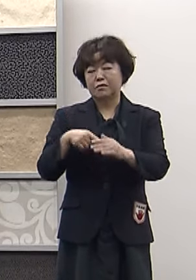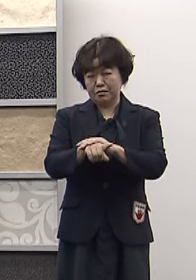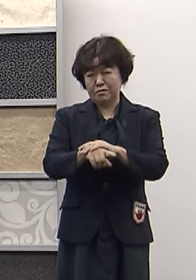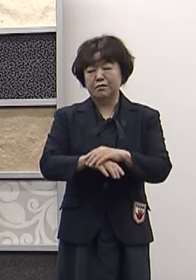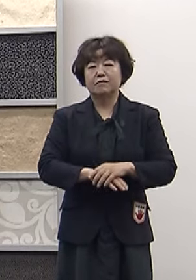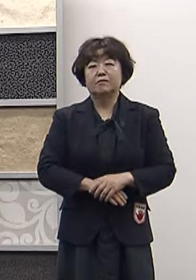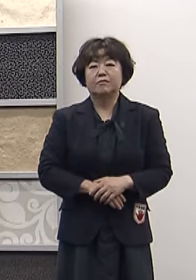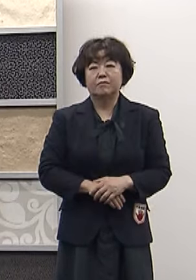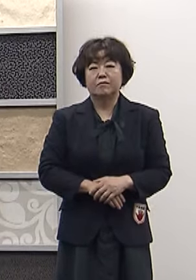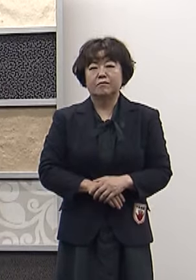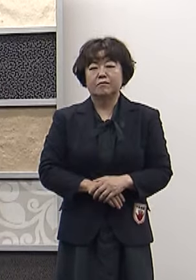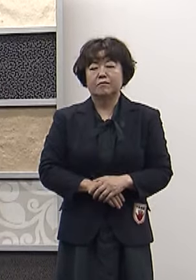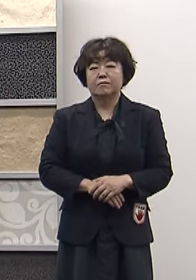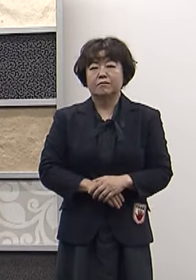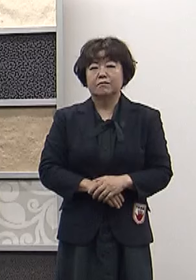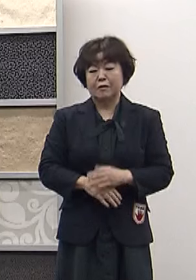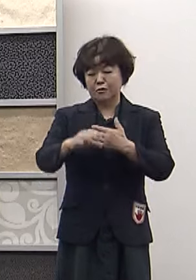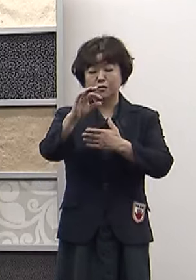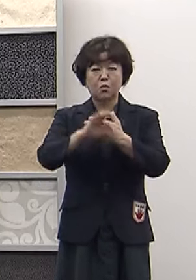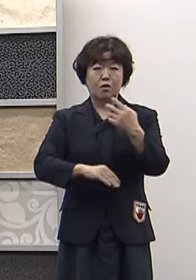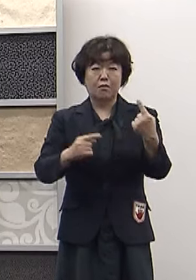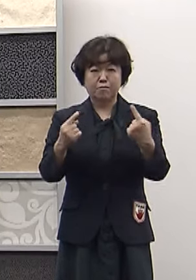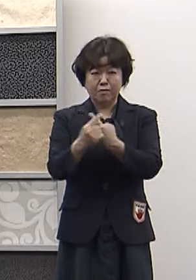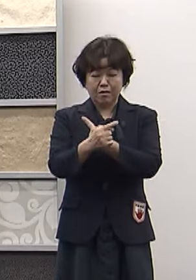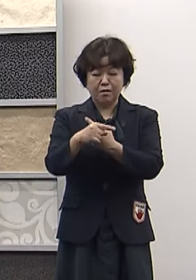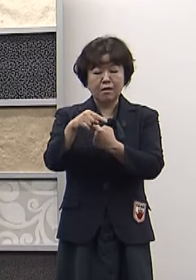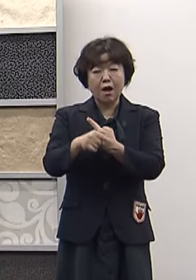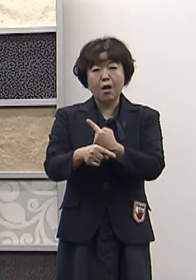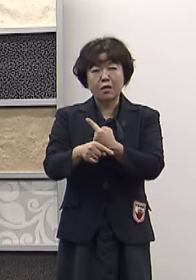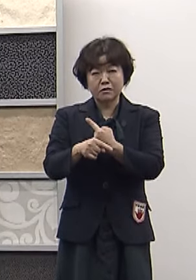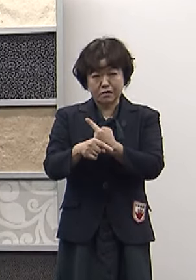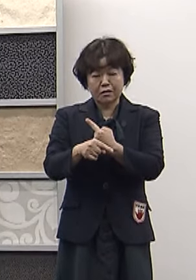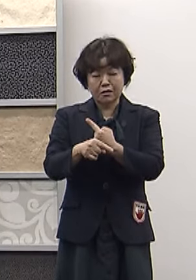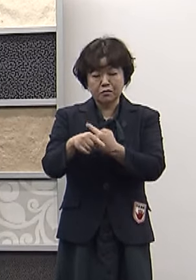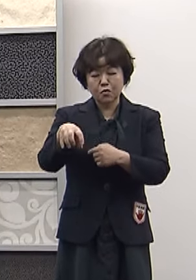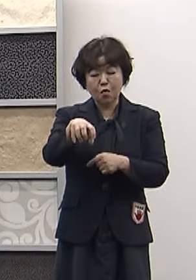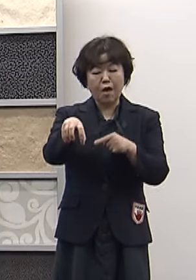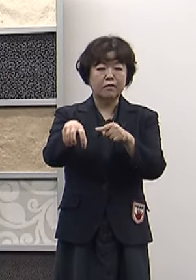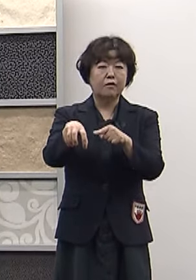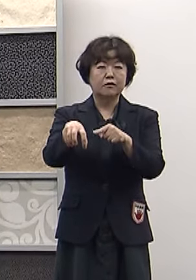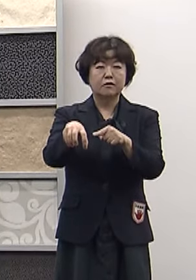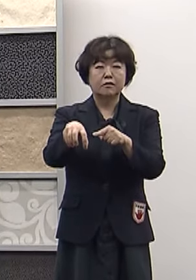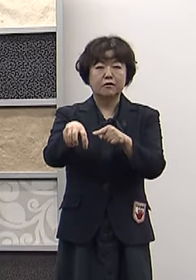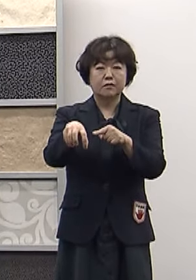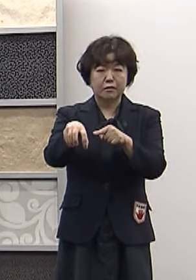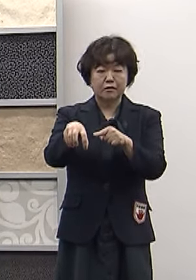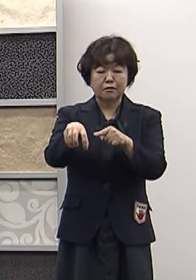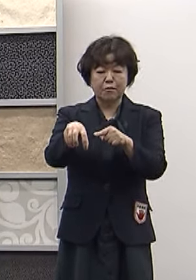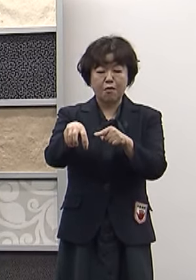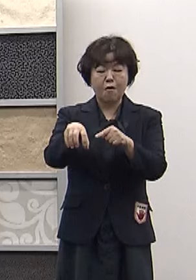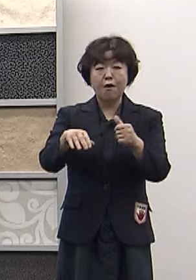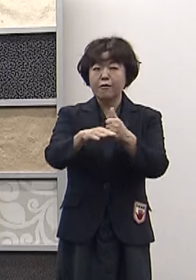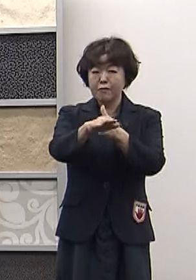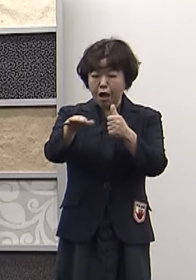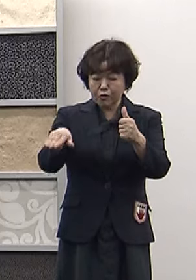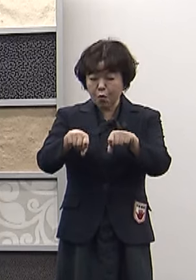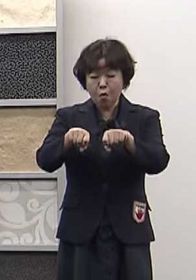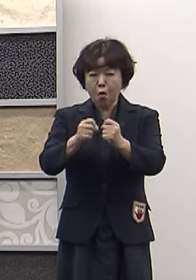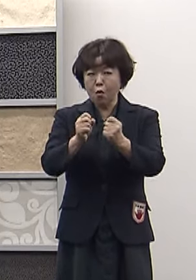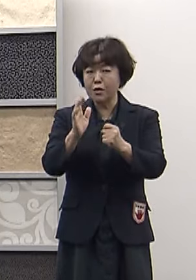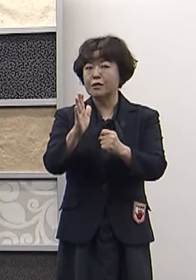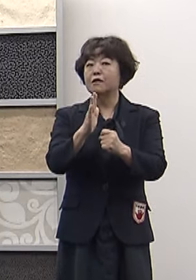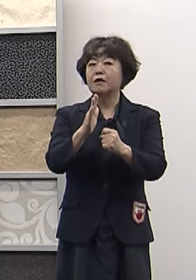まあ、この条例と合わせてですね、まあ、そういうものについて、まあ、もちろん環境を破壊しないことは大前提ですけど、大